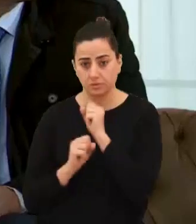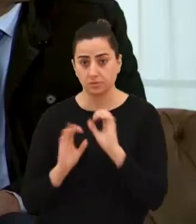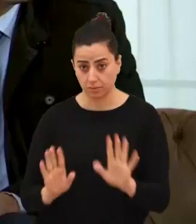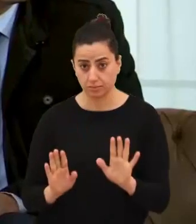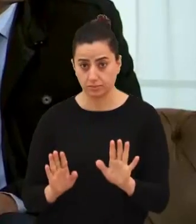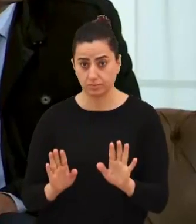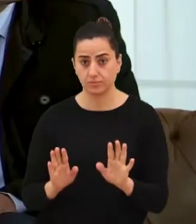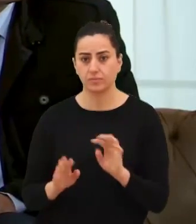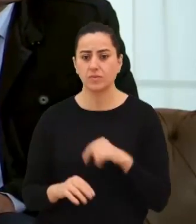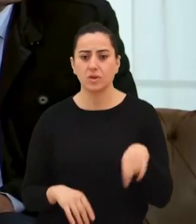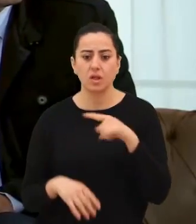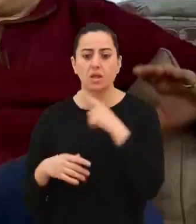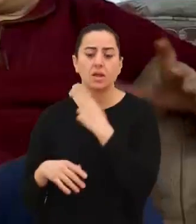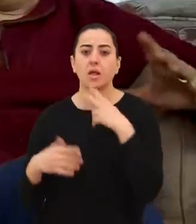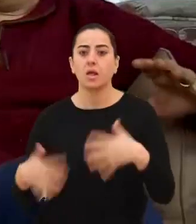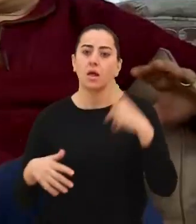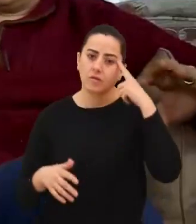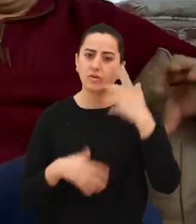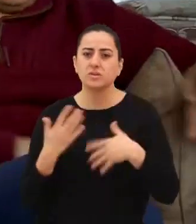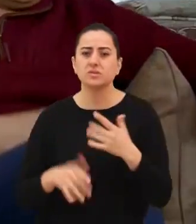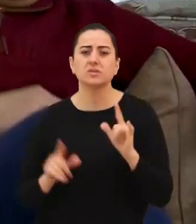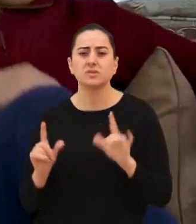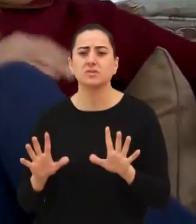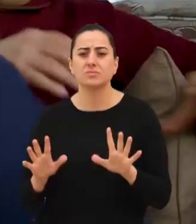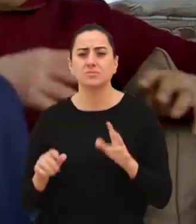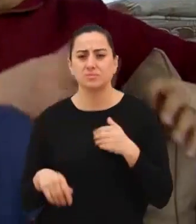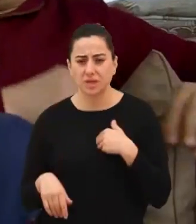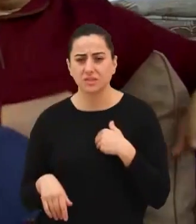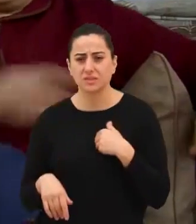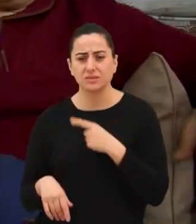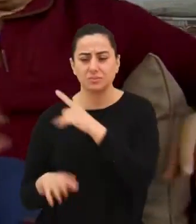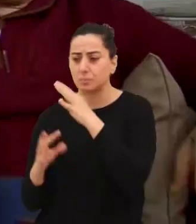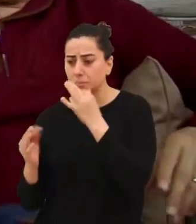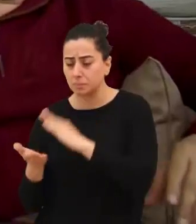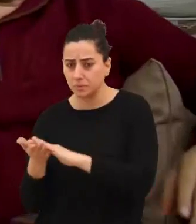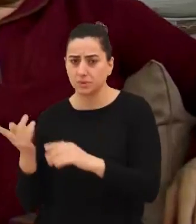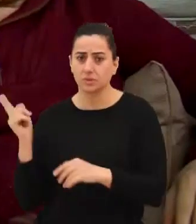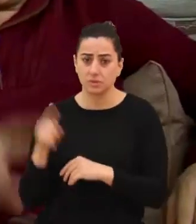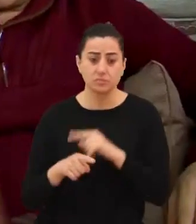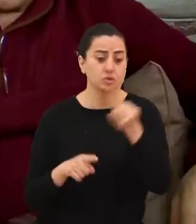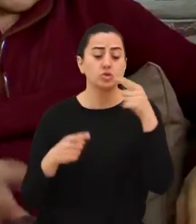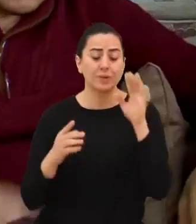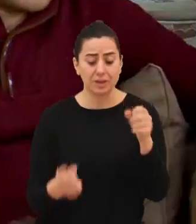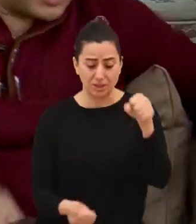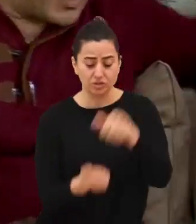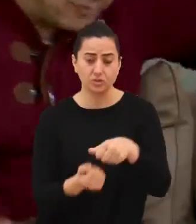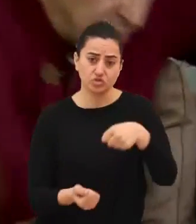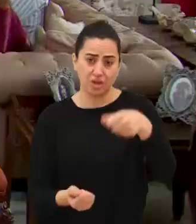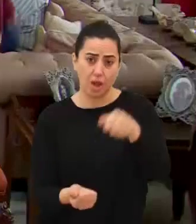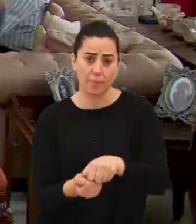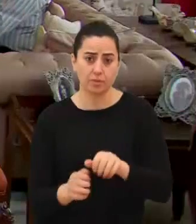mı? Boşuna böyle telaş edip kafa karıştırırlar. Ben şimdi onu halledip gelirim. Siz de kimseye bir şey söylemeyin. Kapatın, çantayı